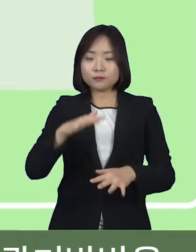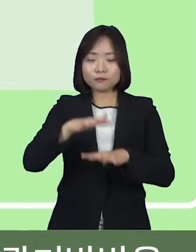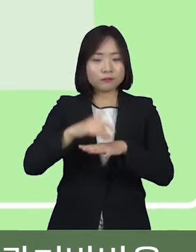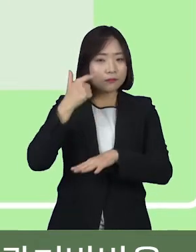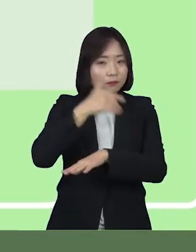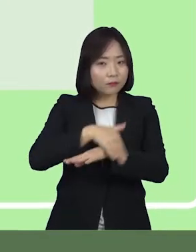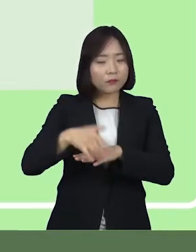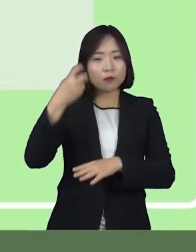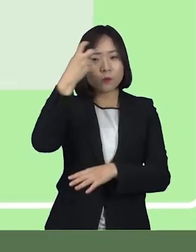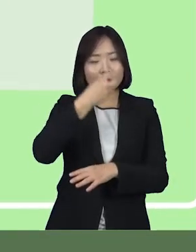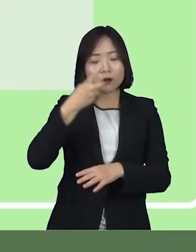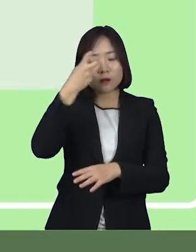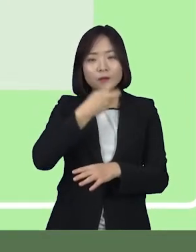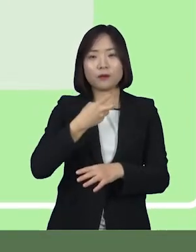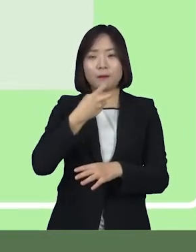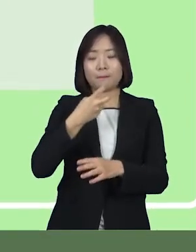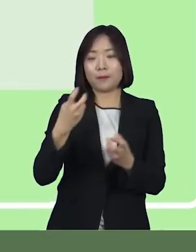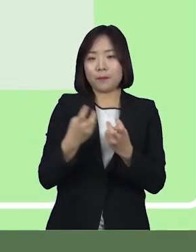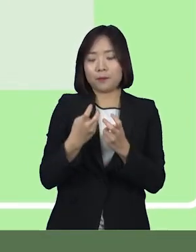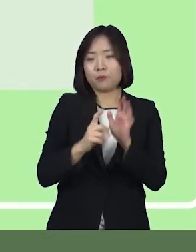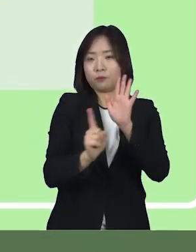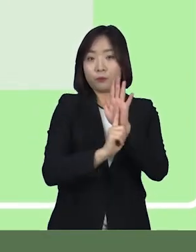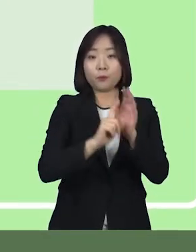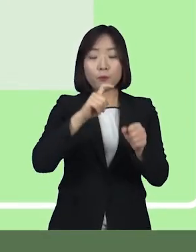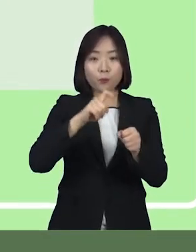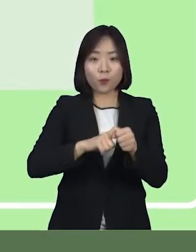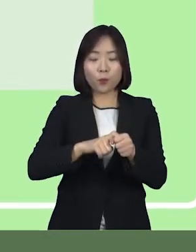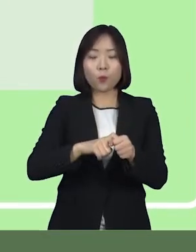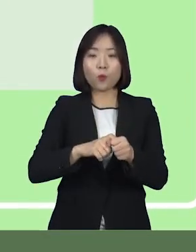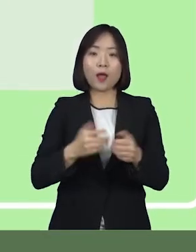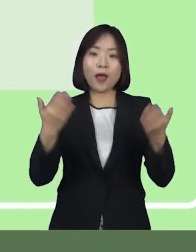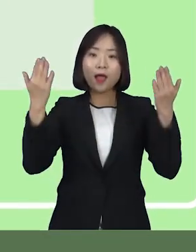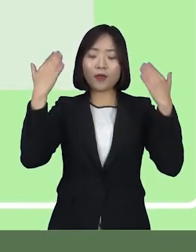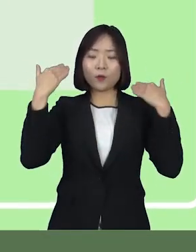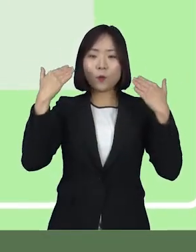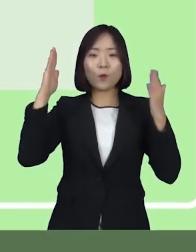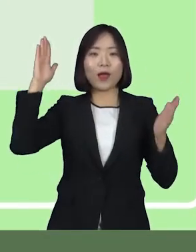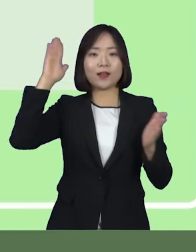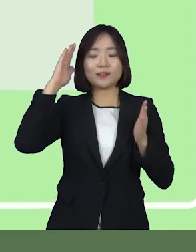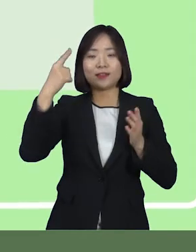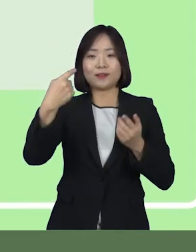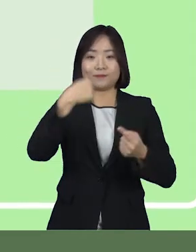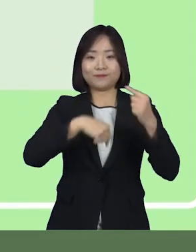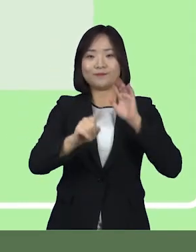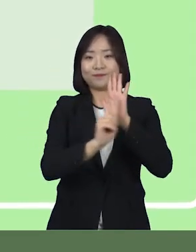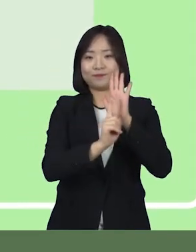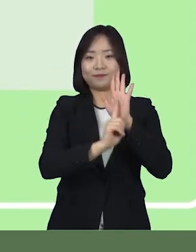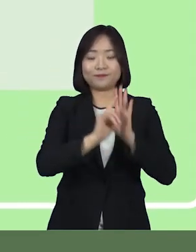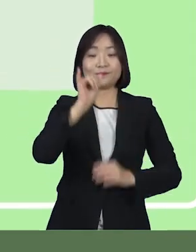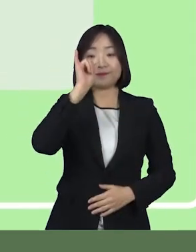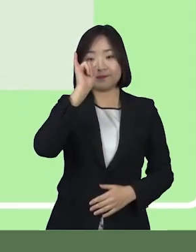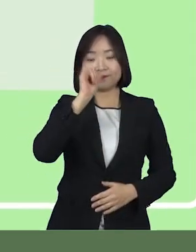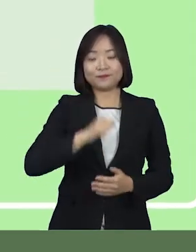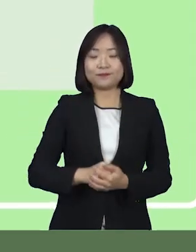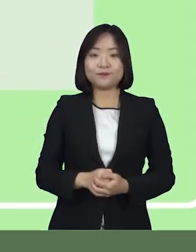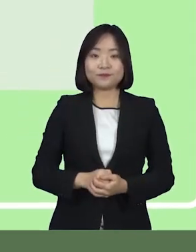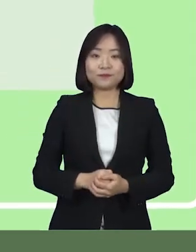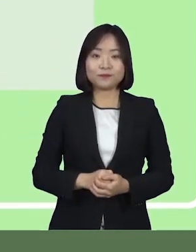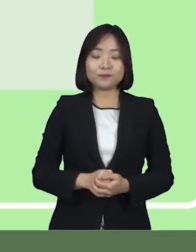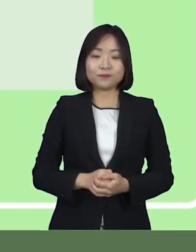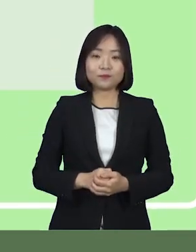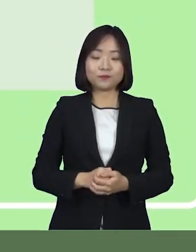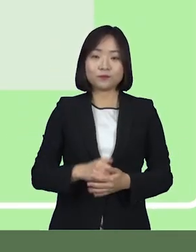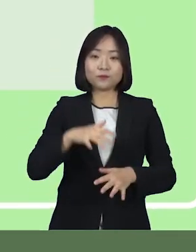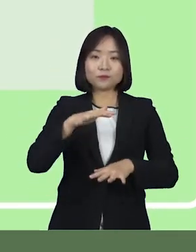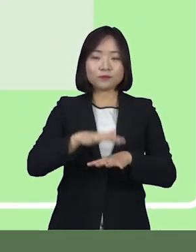계획과 관리 방법을 체계적으로 알리기 위해 천안 도시농부학교 수강생을 모집합니다. 천안